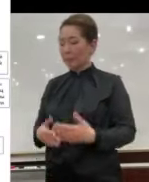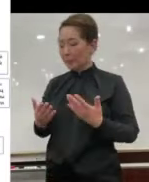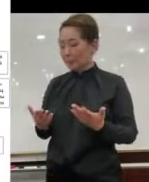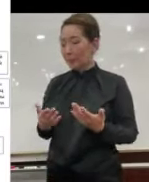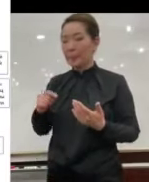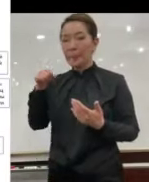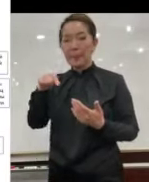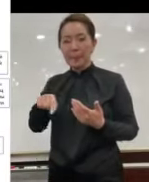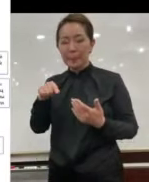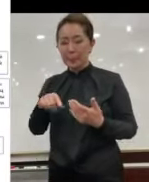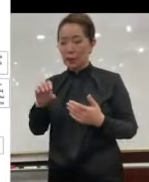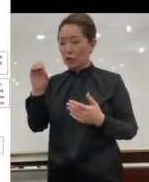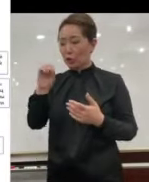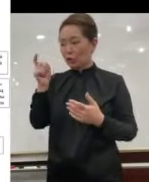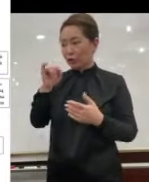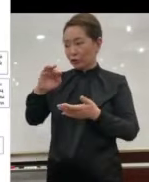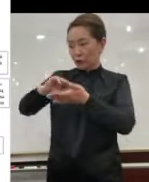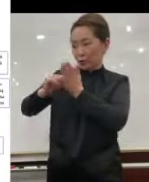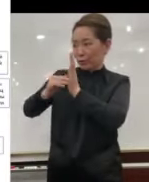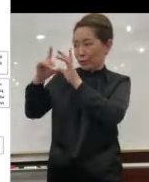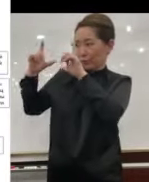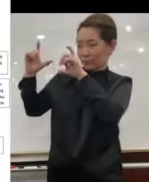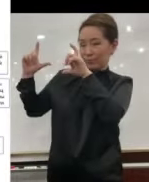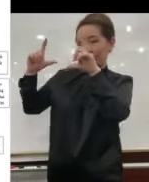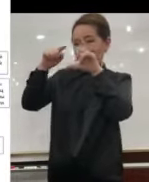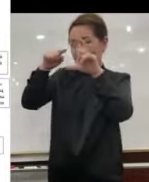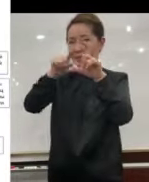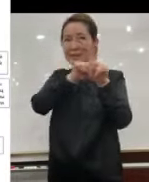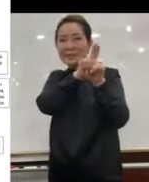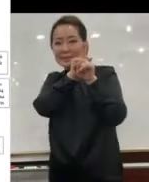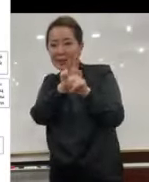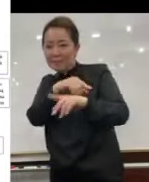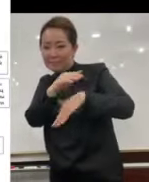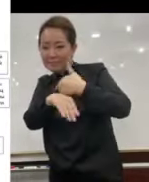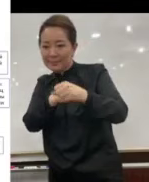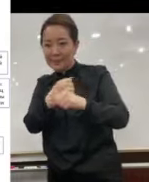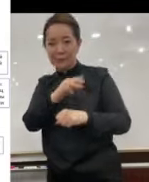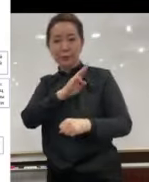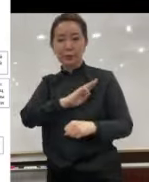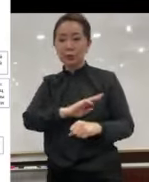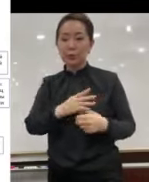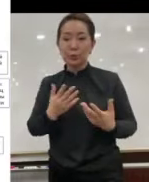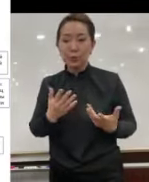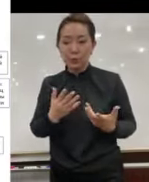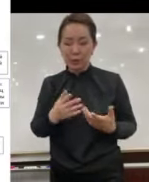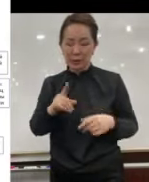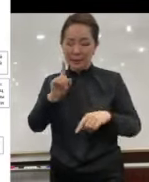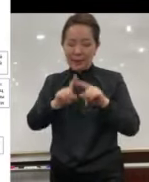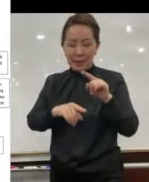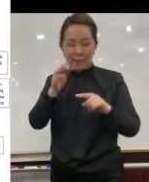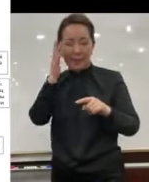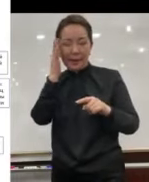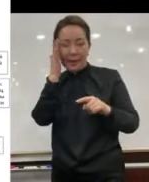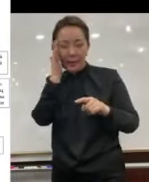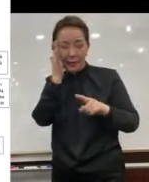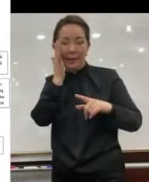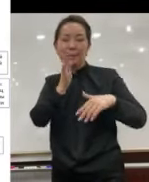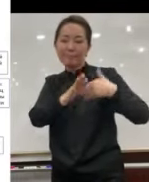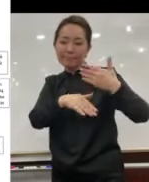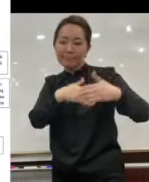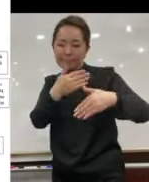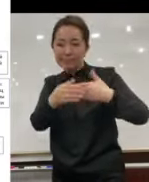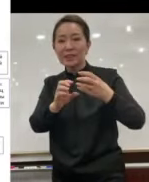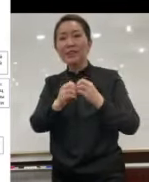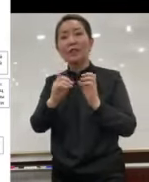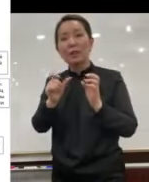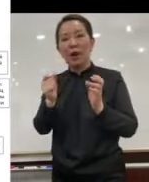Тэгэхээр энэ ерөнхий төлөвлөгөөг одоо хэрэгжүүлэхийн тулд бид нар ямар аргачлалын дор хэрэгжүүлэх вэ гэдэг маань